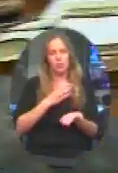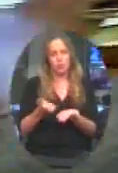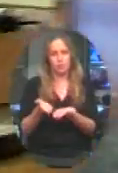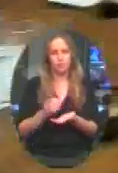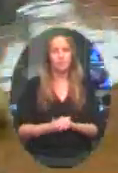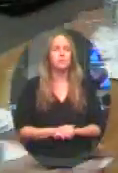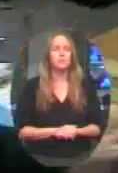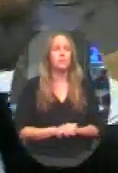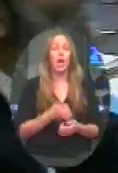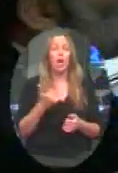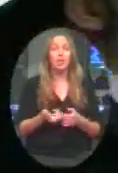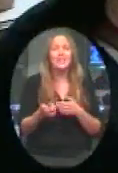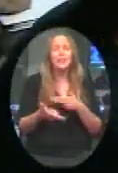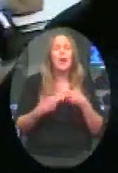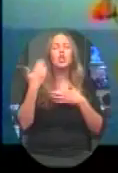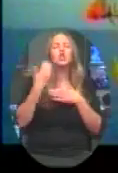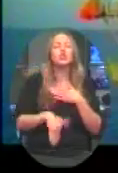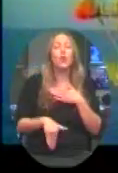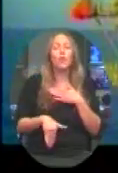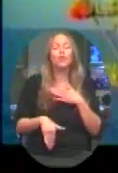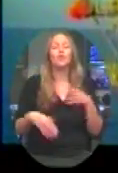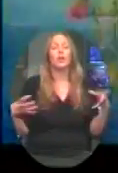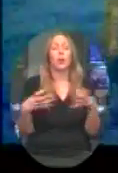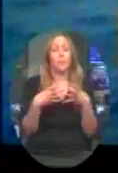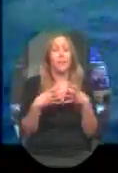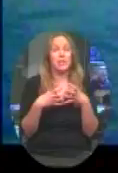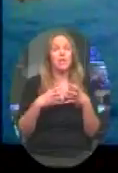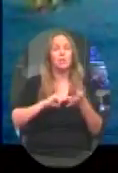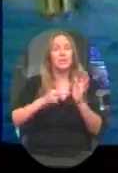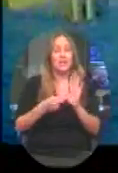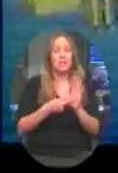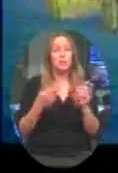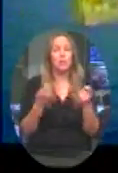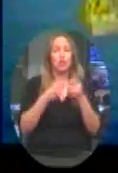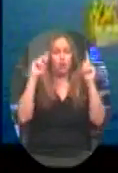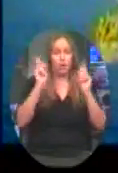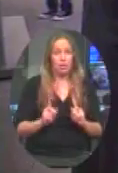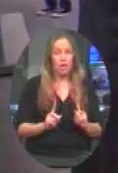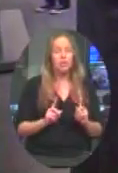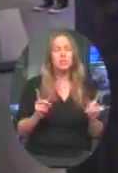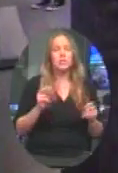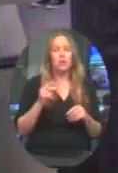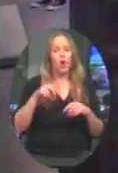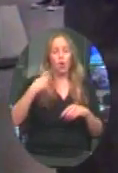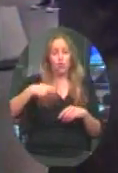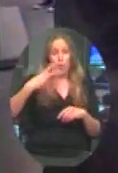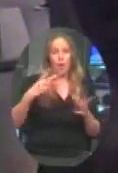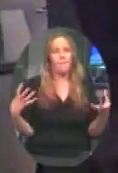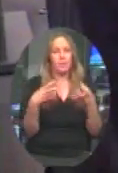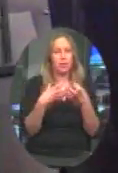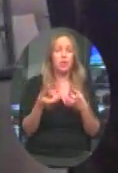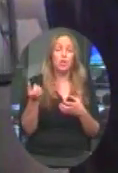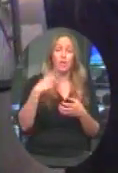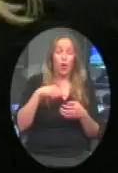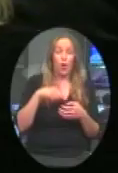עכשיו זה כמעט סופי. הקבינט המדיני-ביטחוני בנושא משק הגז צפוי להתכנס בעוד יומיים. עוד לפני זה פגישה נוספת בין